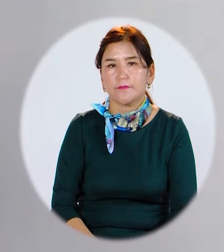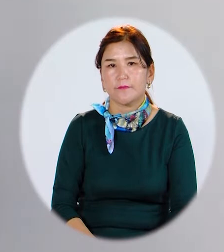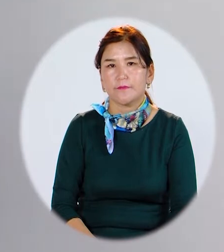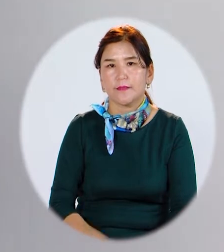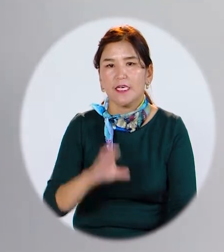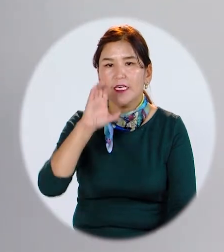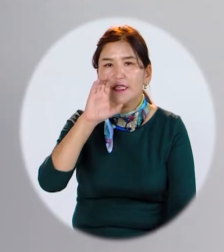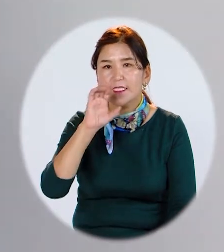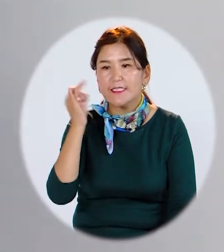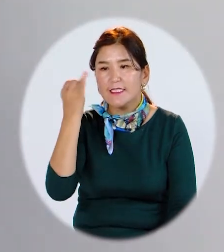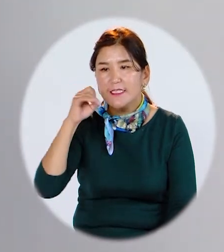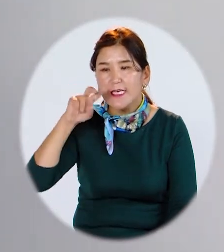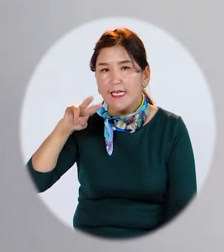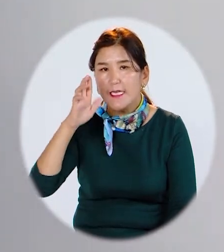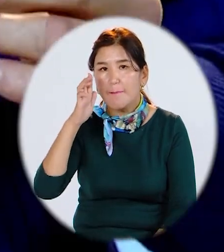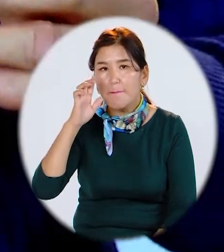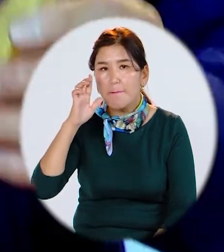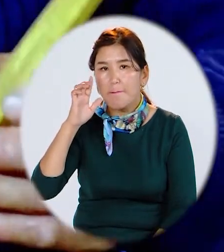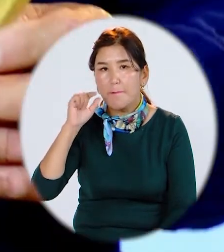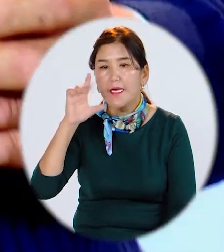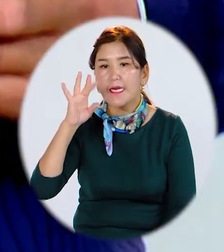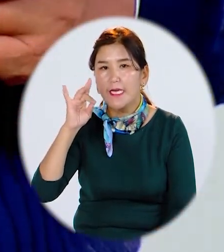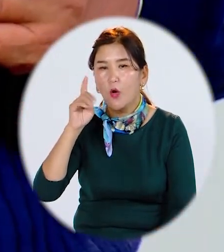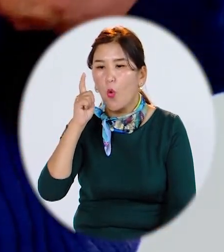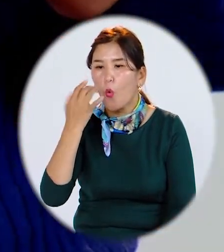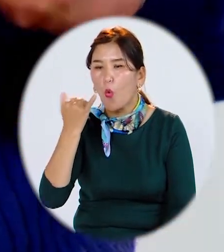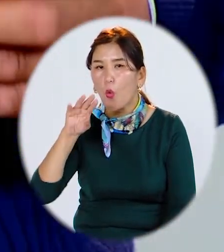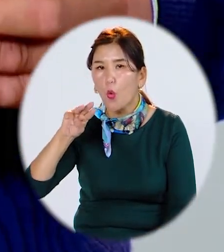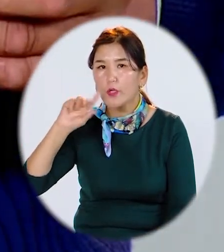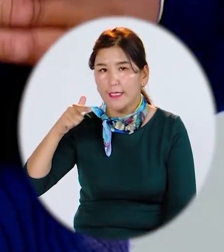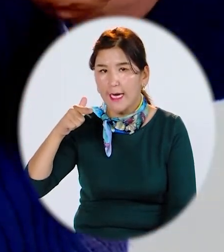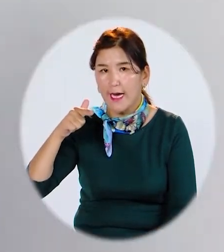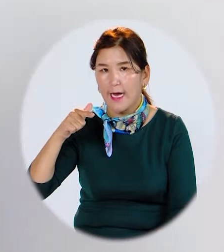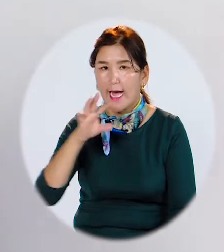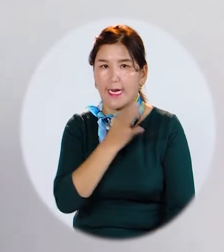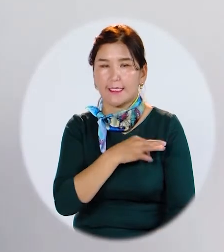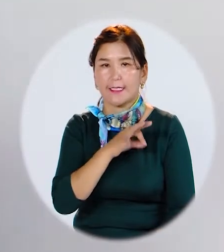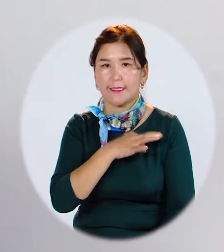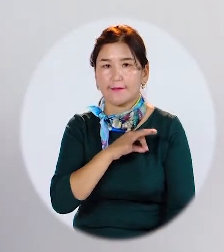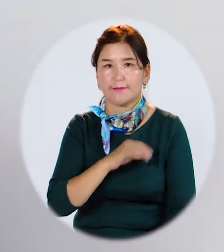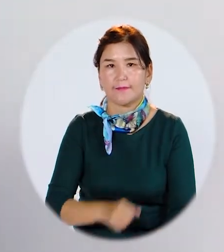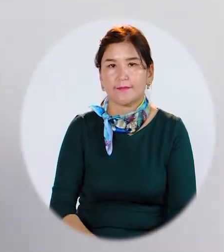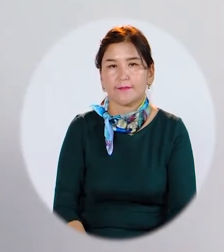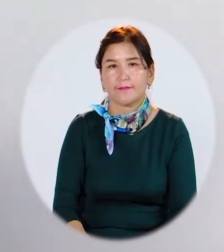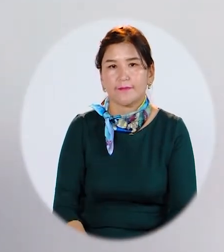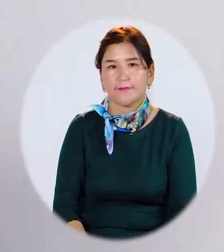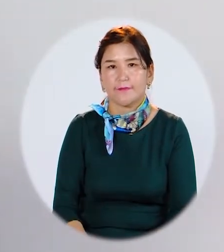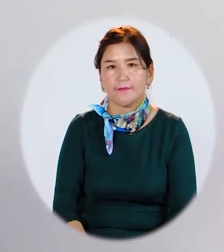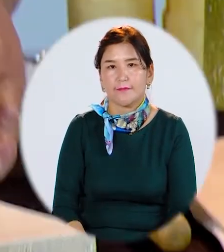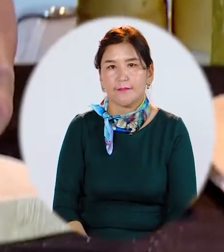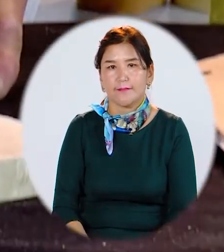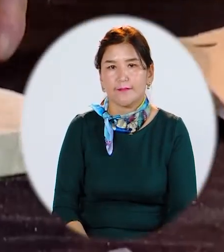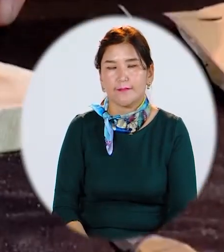сидбрийн утга хувилтай хуцаар ажиллахдаа аюулгүй арга хэмжээний дүрмийг сайтар баримтлан ажиллах хэрэгтэй. За ингээд шулуун хэсэг